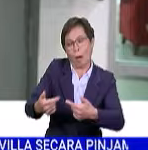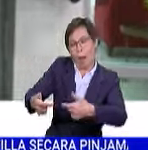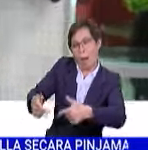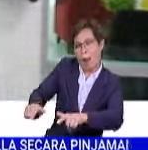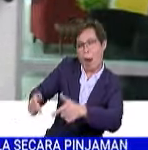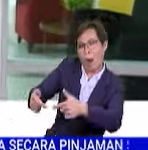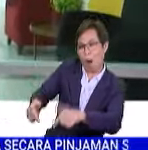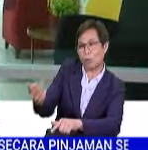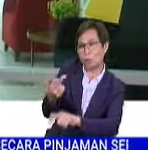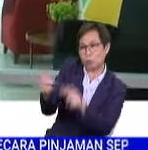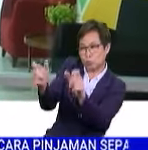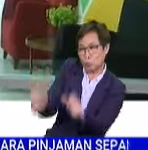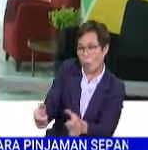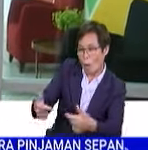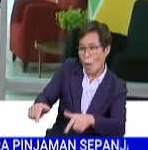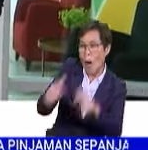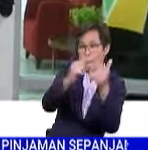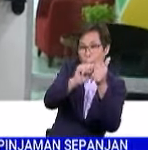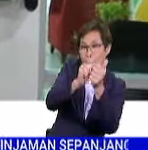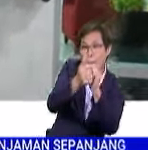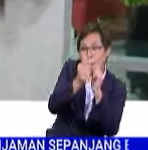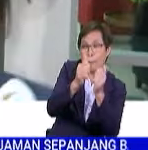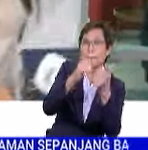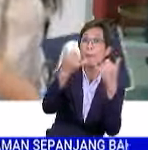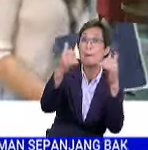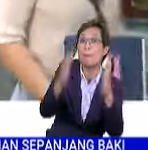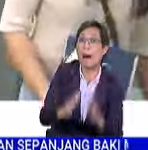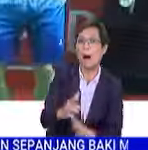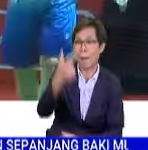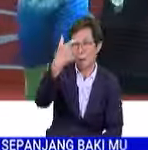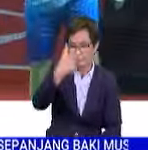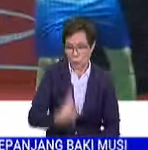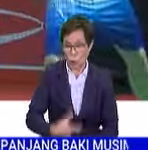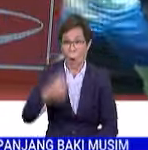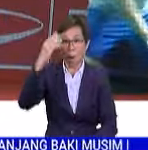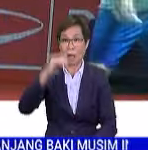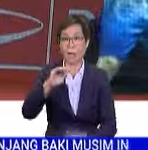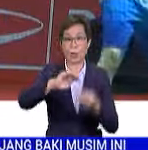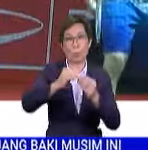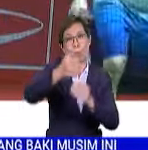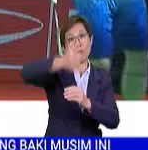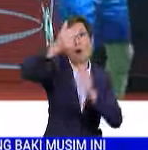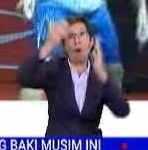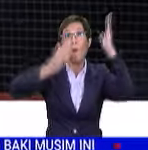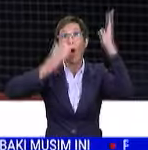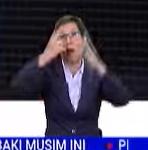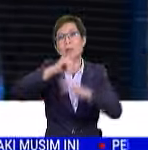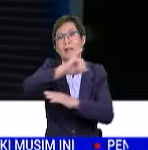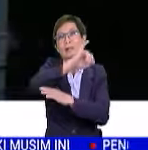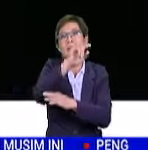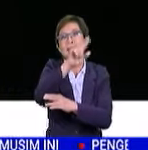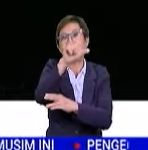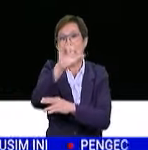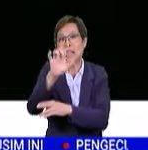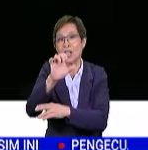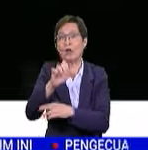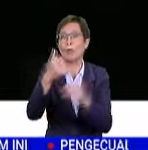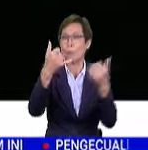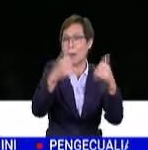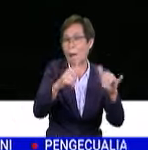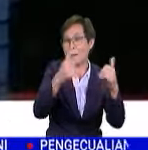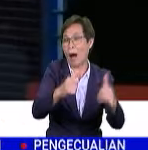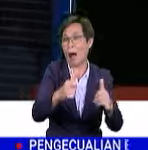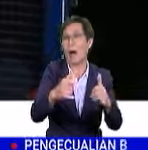lampu hijau kepada pemain perseorangan lelaki nombor satu negara Zijia untuk beraksi